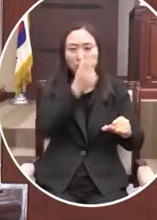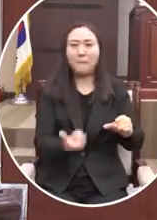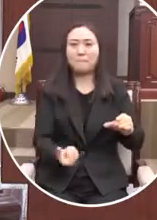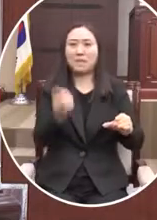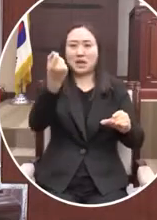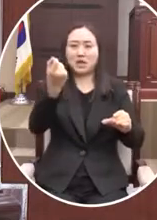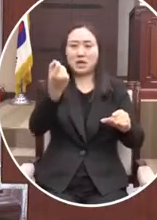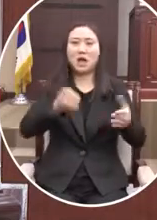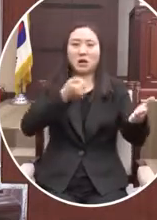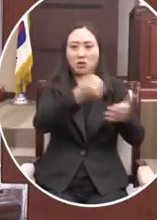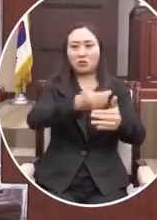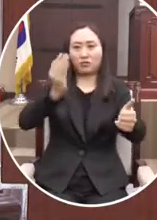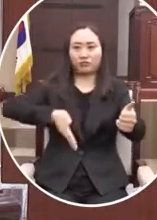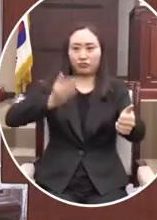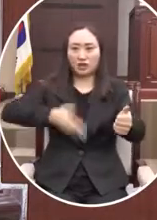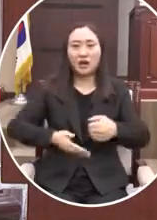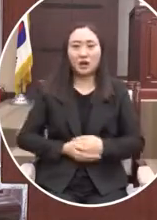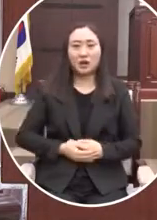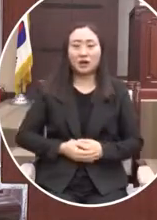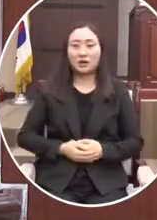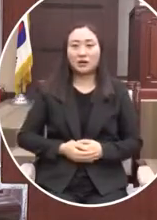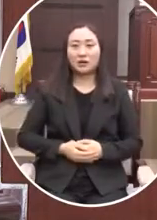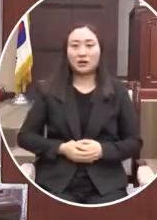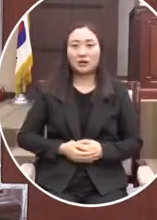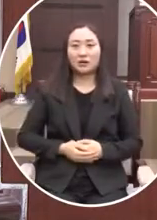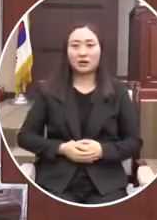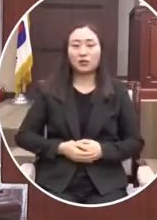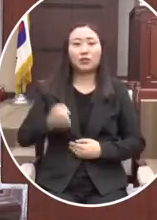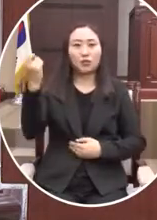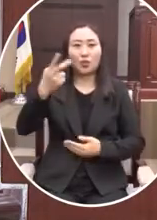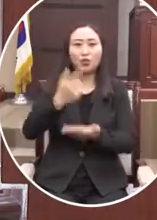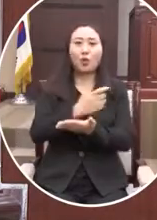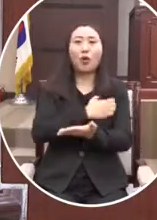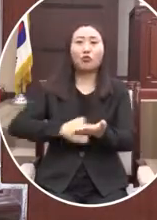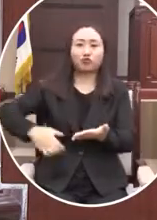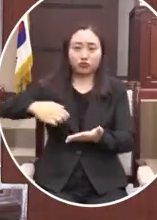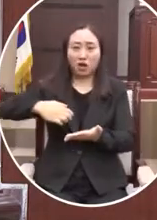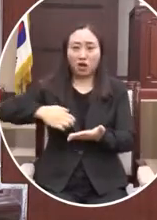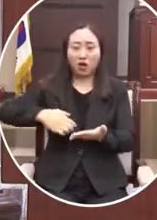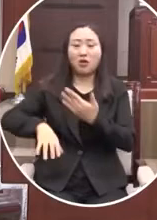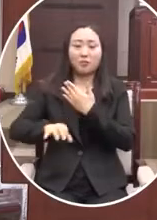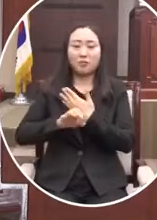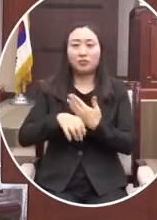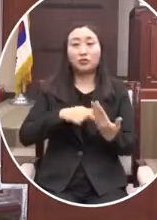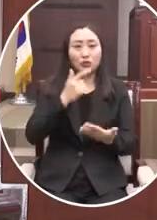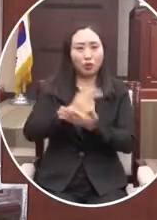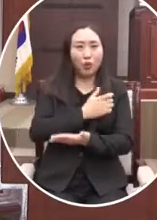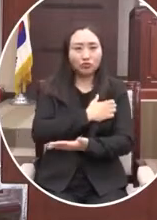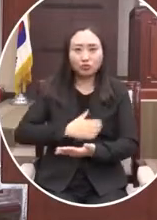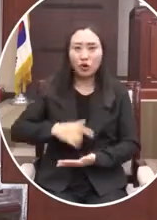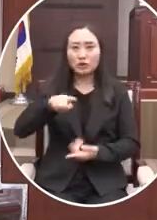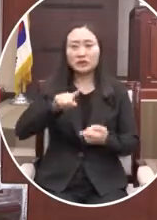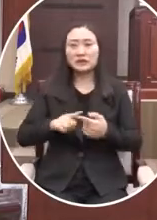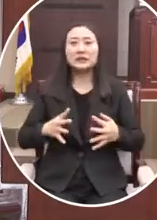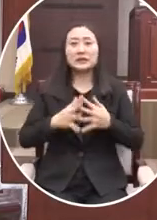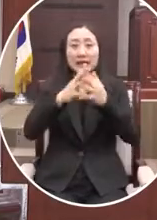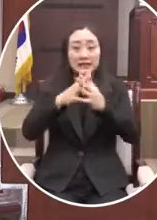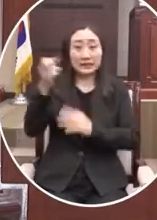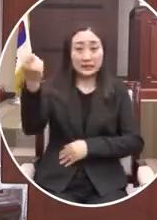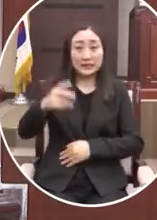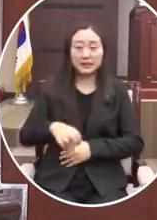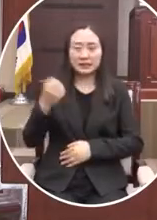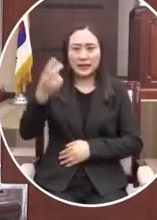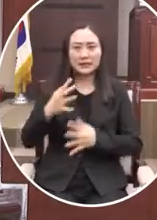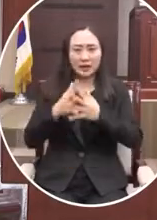진행할 것을 촉구합니다. 끝으로 노원구청은 재개발, 재건축 안전에 관한 특별한